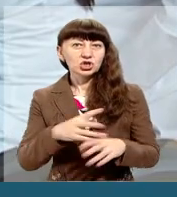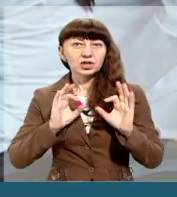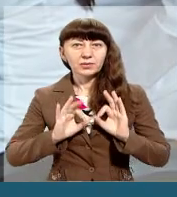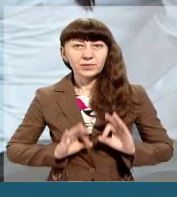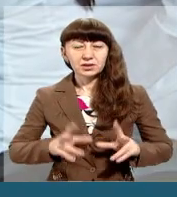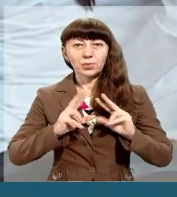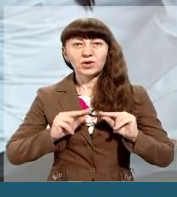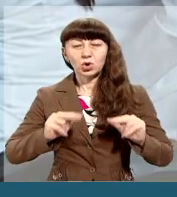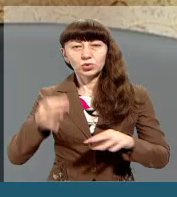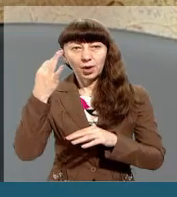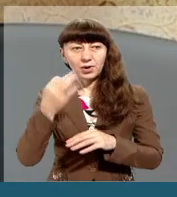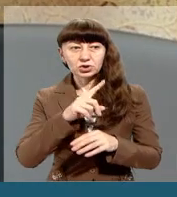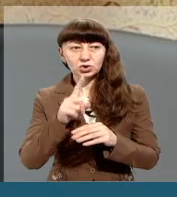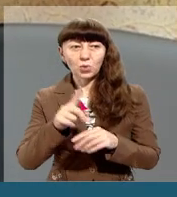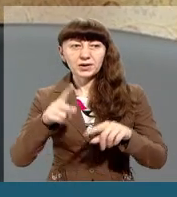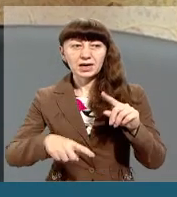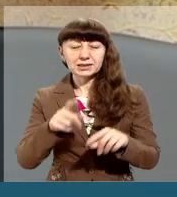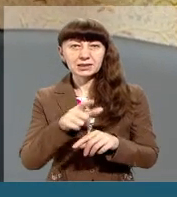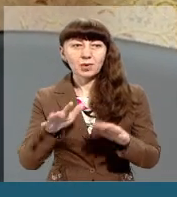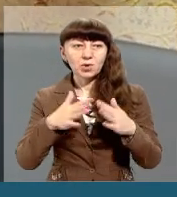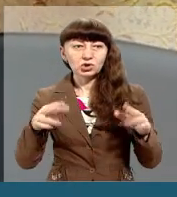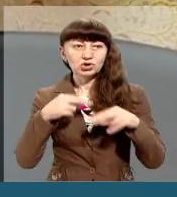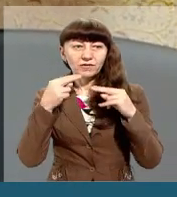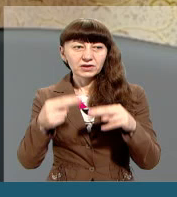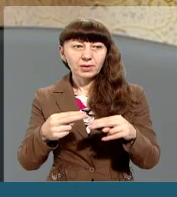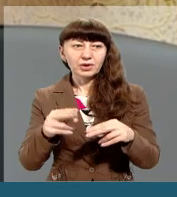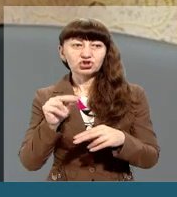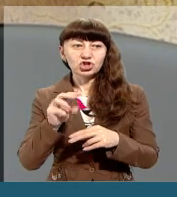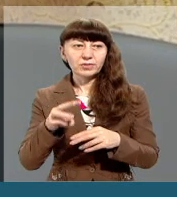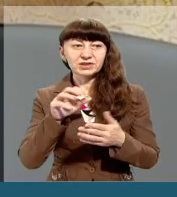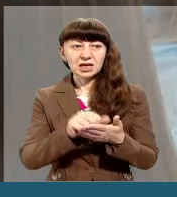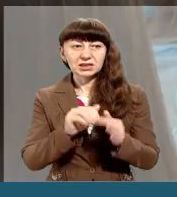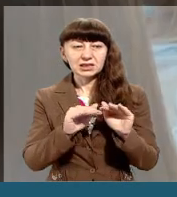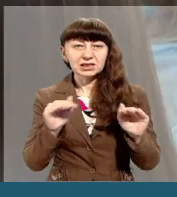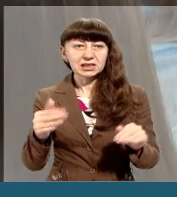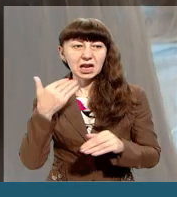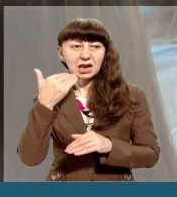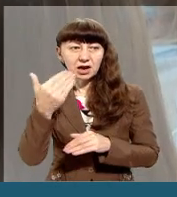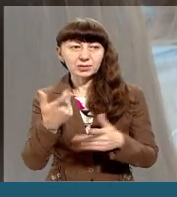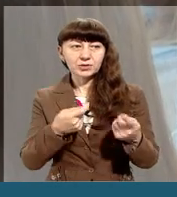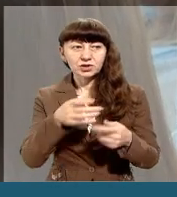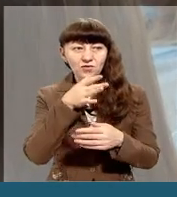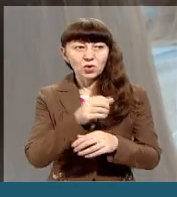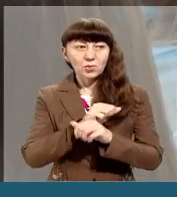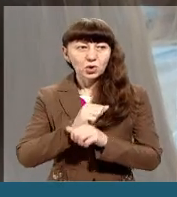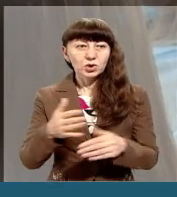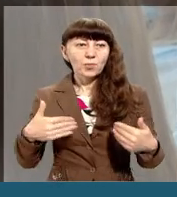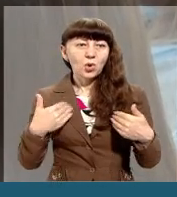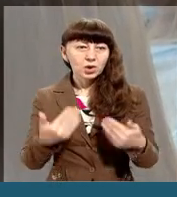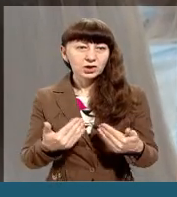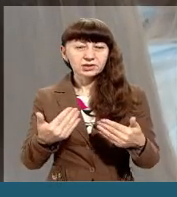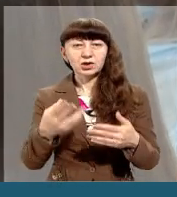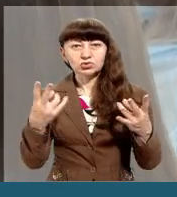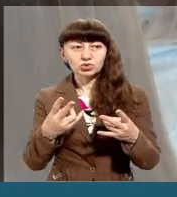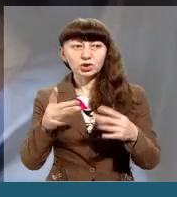голос напоминают о том, чтобы родители больше обращали внимание на то, чем заняты дети летом. Организовать свой досуг с пользой не помешает